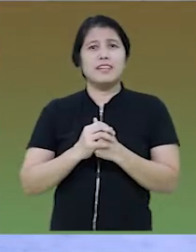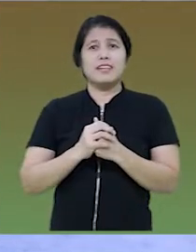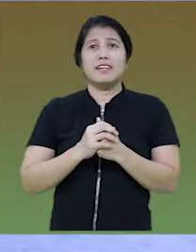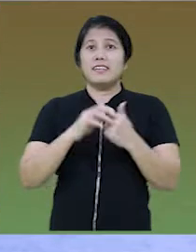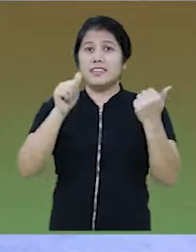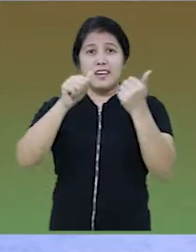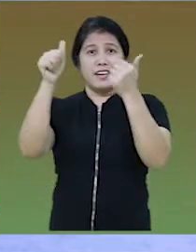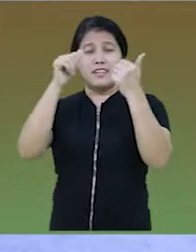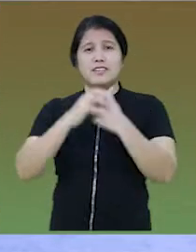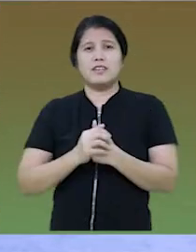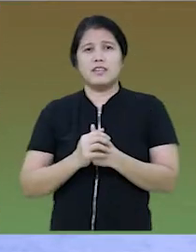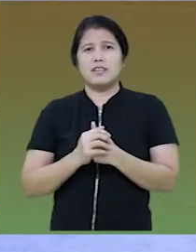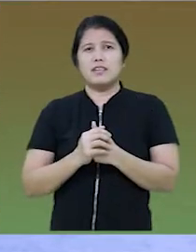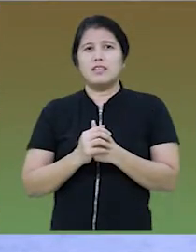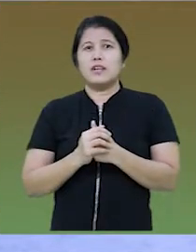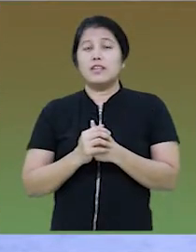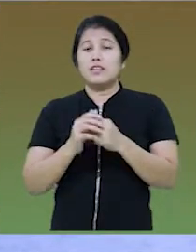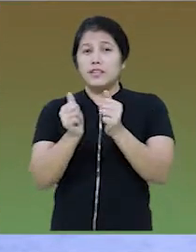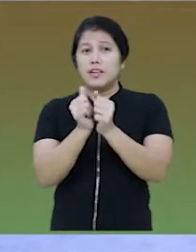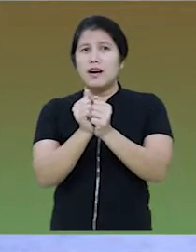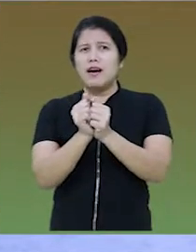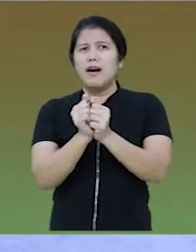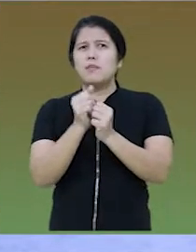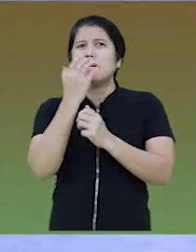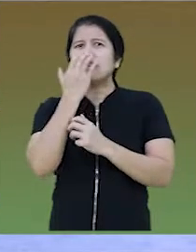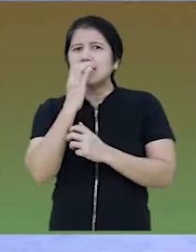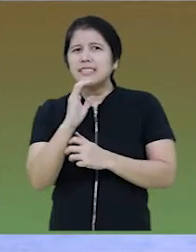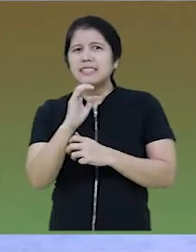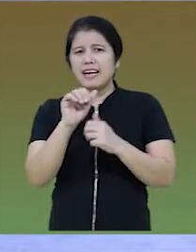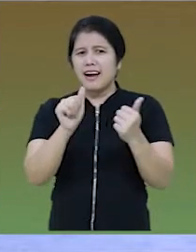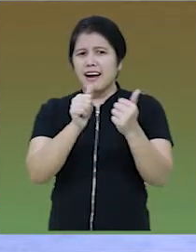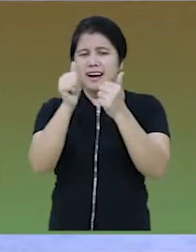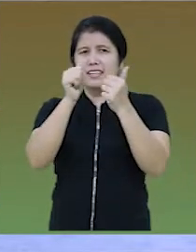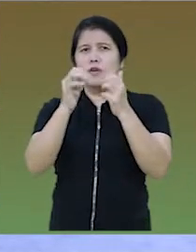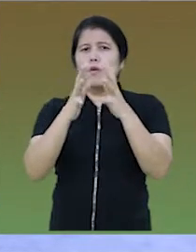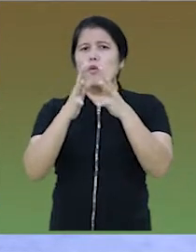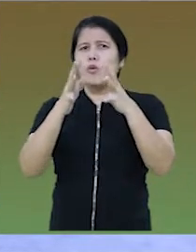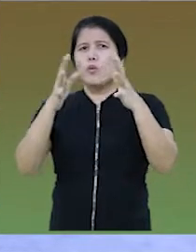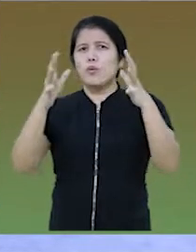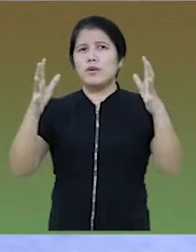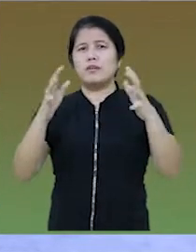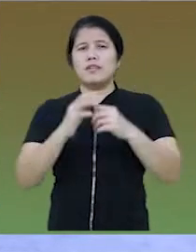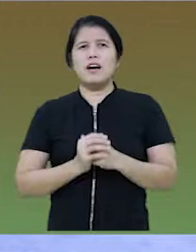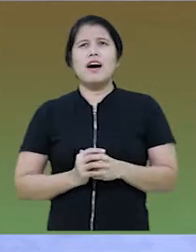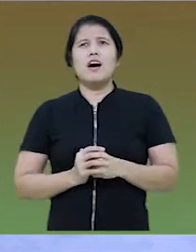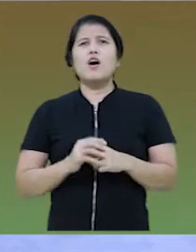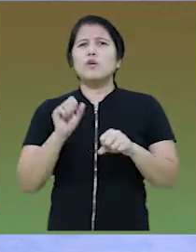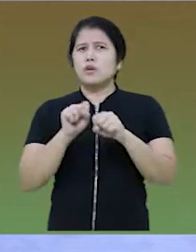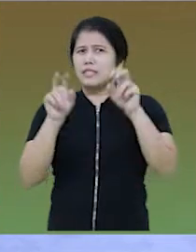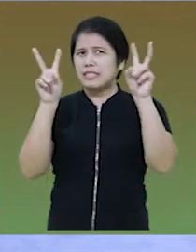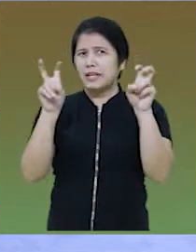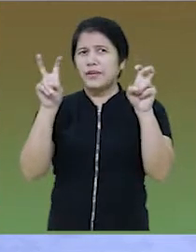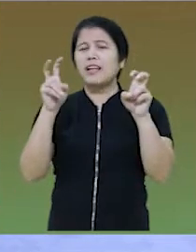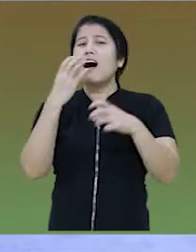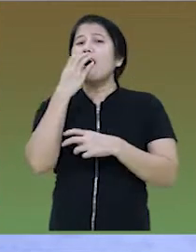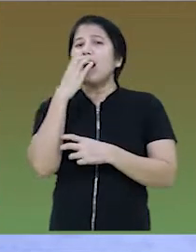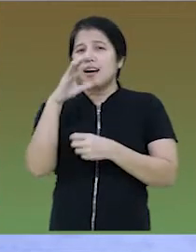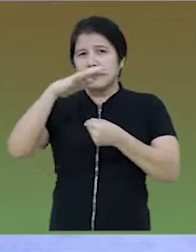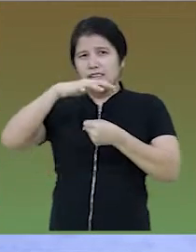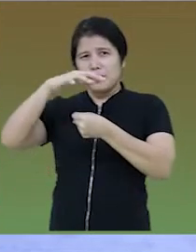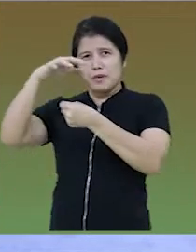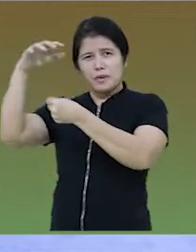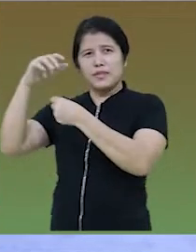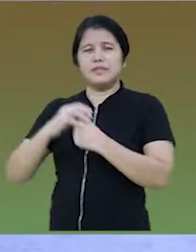sa pamamagitan ng pagpapainit sa hangin para ito mapalaki. Ah, kaya pala tinawag na hot air